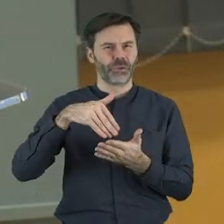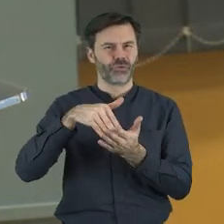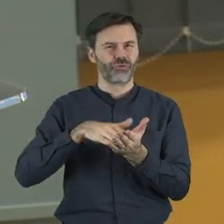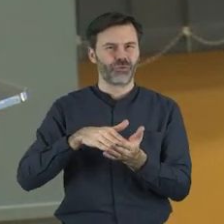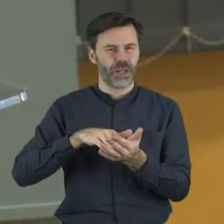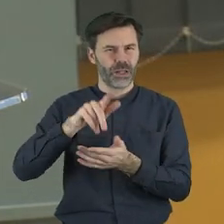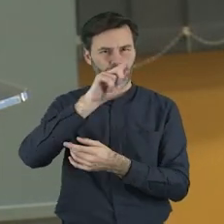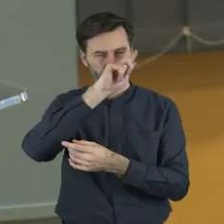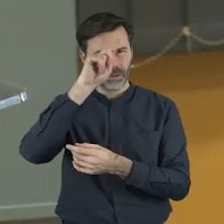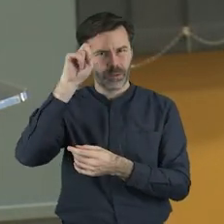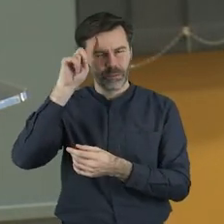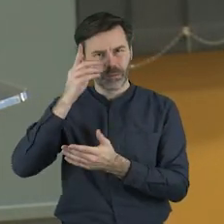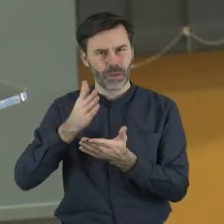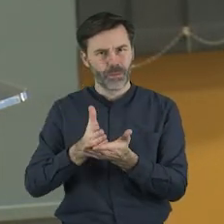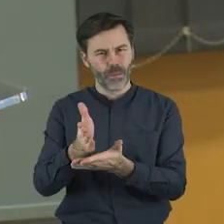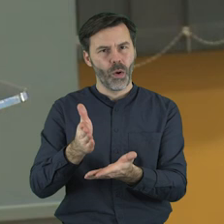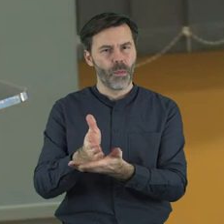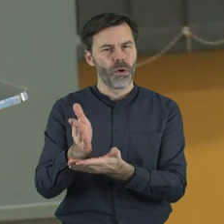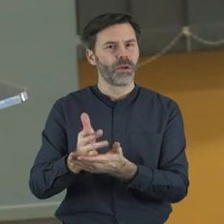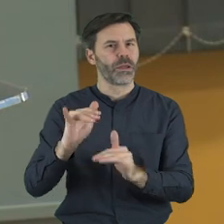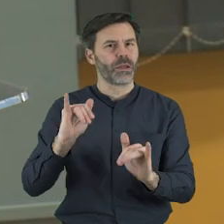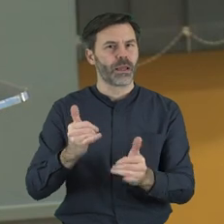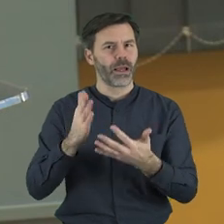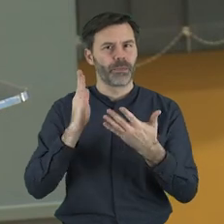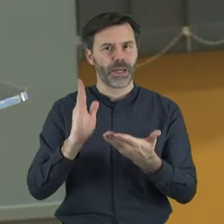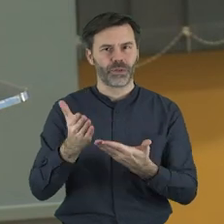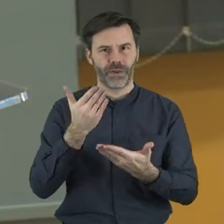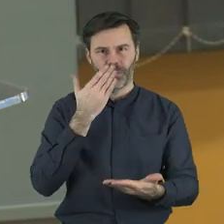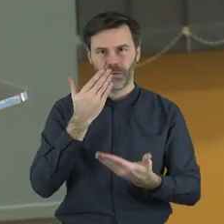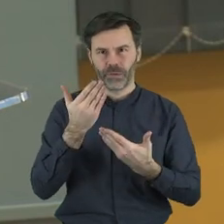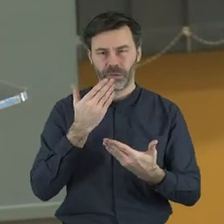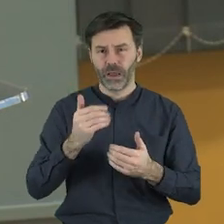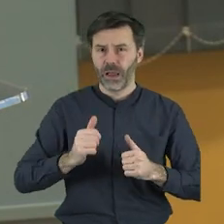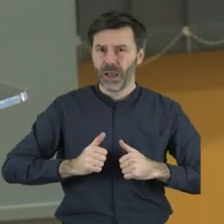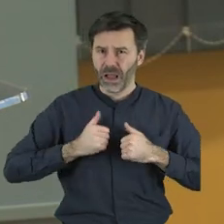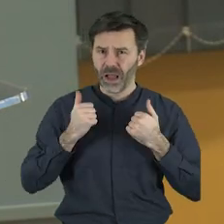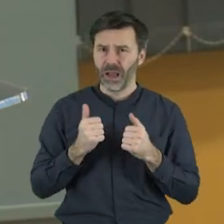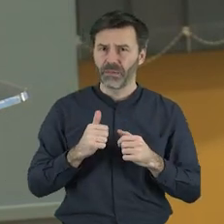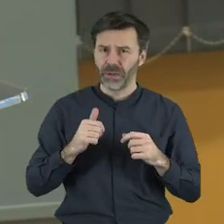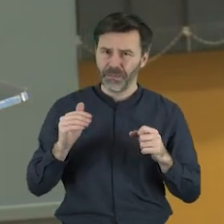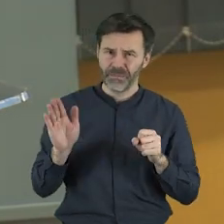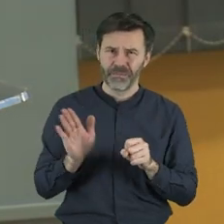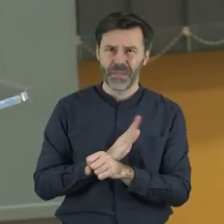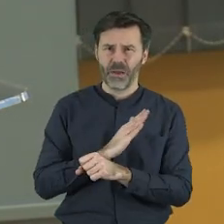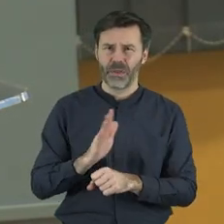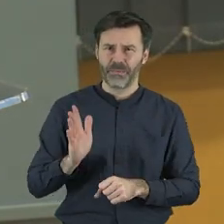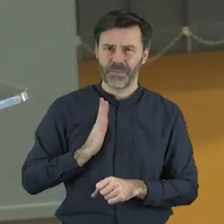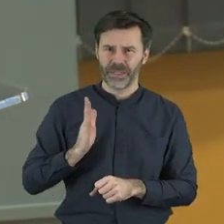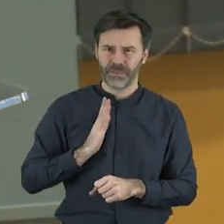być jak najpełniej zabezpieczony ich interes zdrowotny.